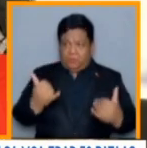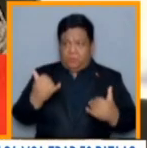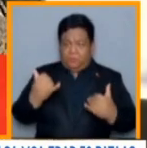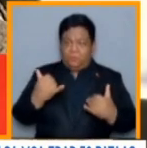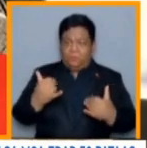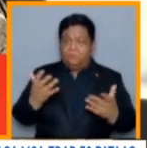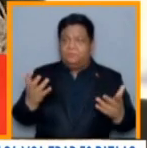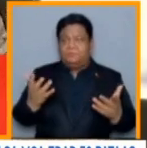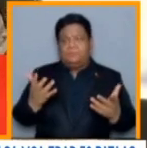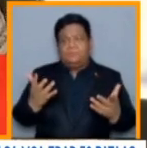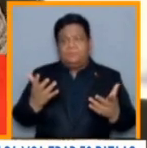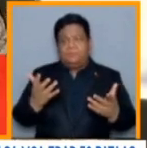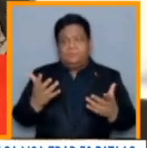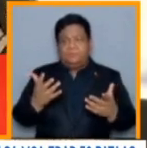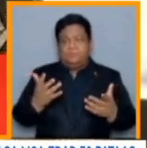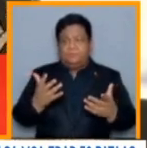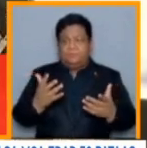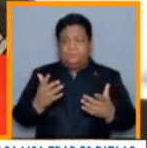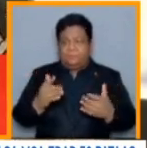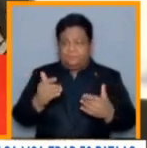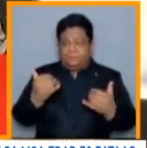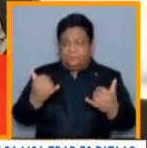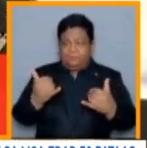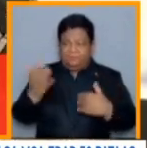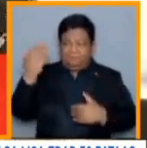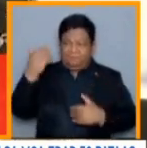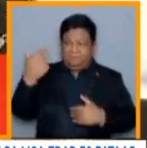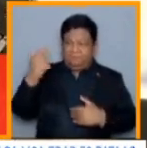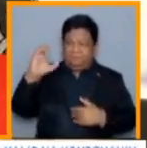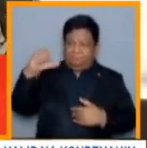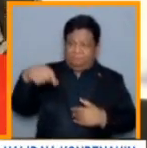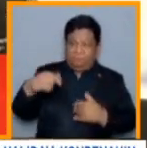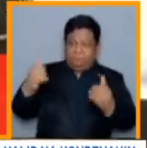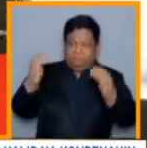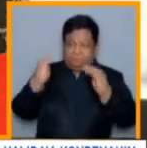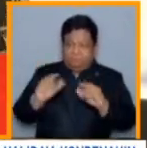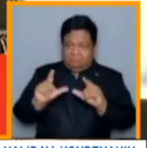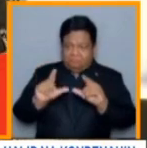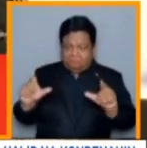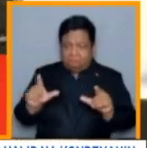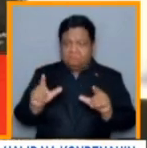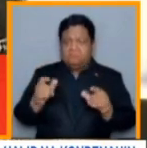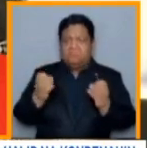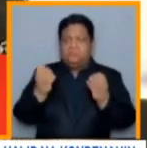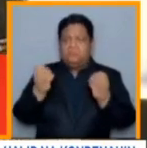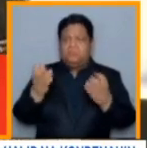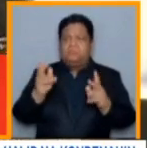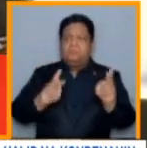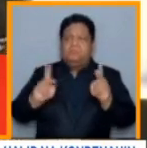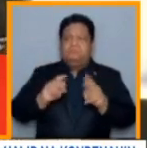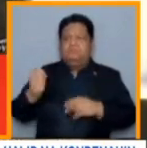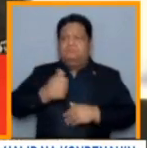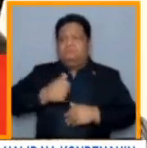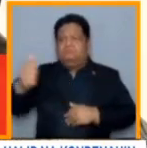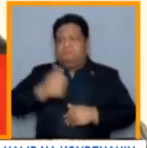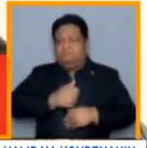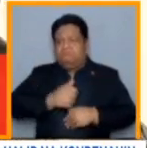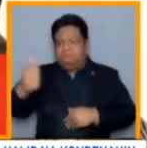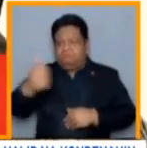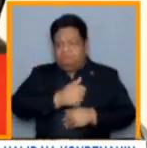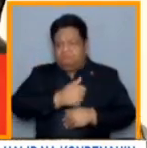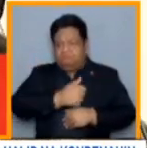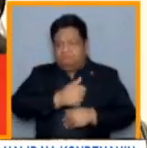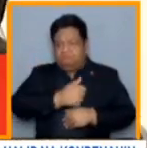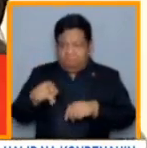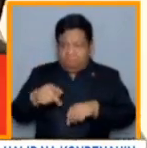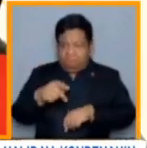yung kumbaga GCQ natin dati, lumuwag na siya and madami na talaga nagta-travel sa ibang lugar dito sa Pilipinas. So